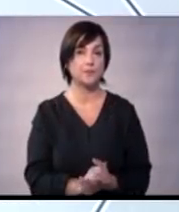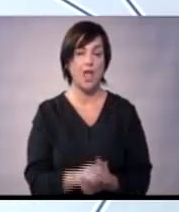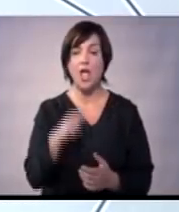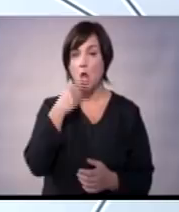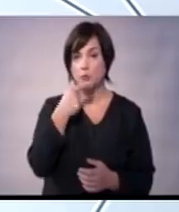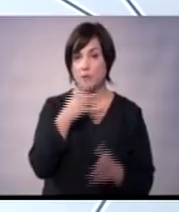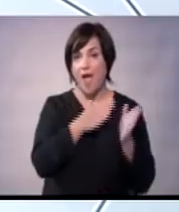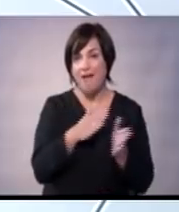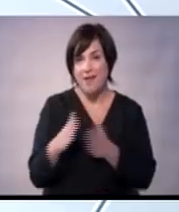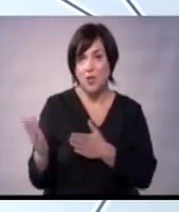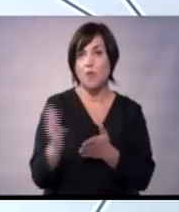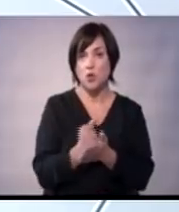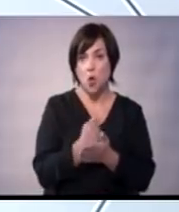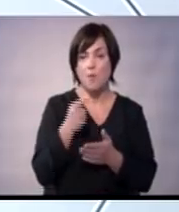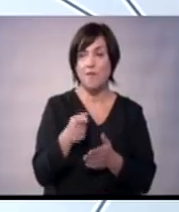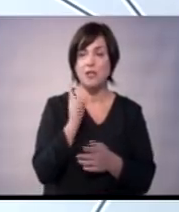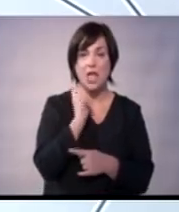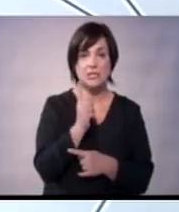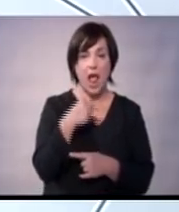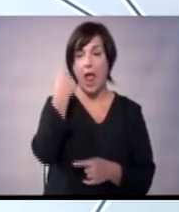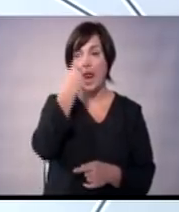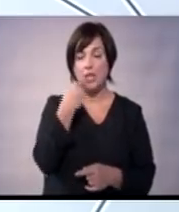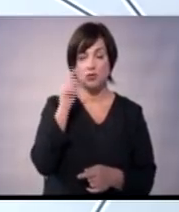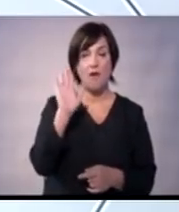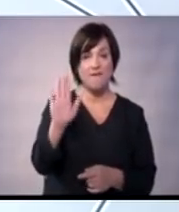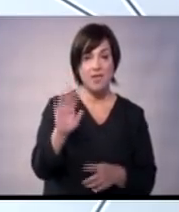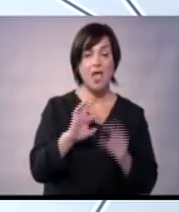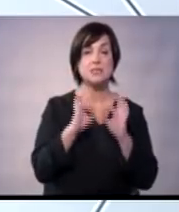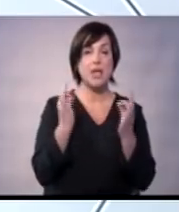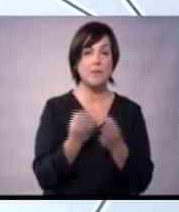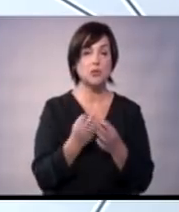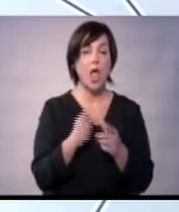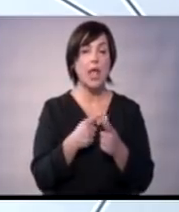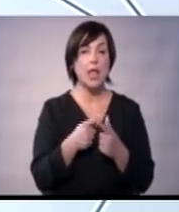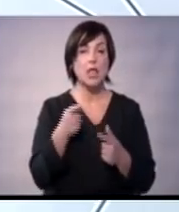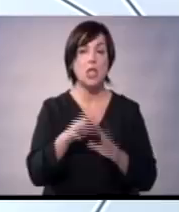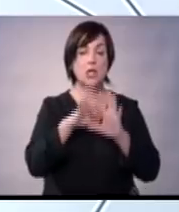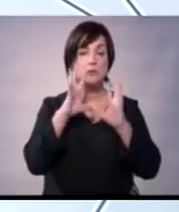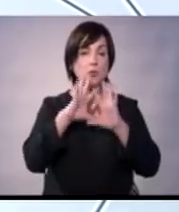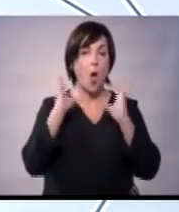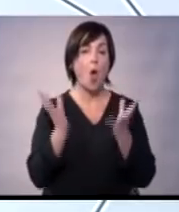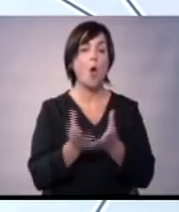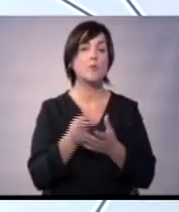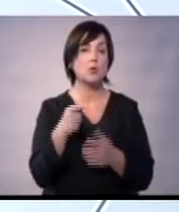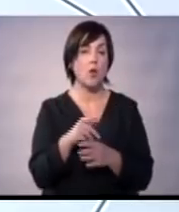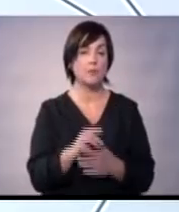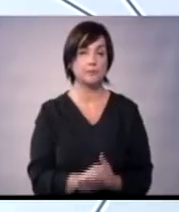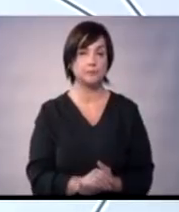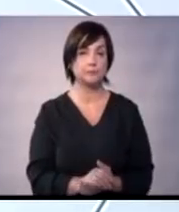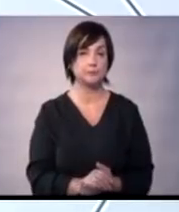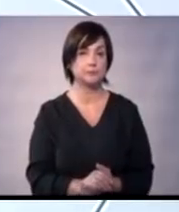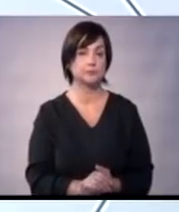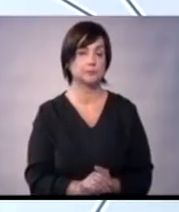Велите во континуитет добивате закани, лично вие, семејството, или тоа е еден збир на околности повеќе?